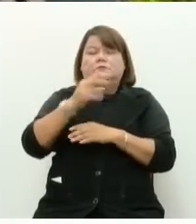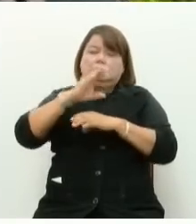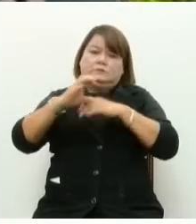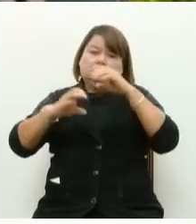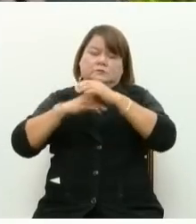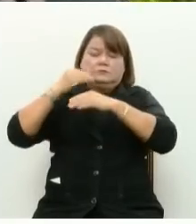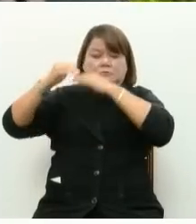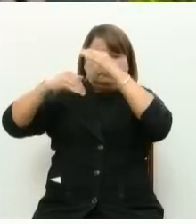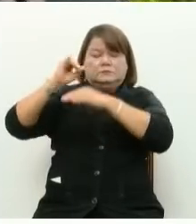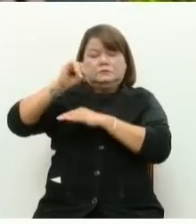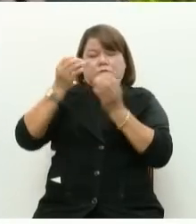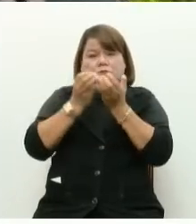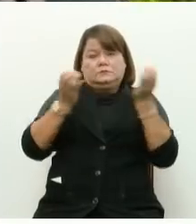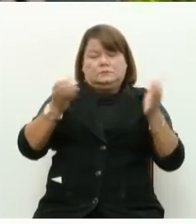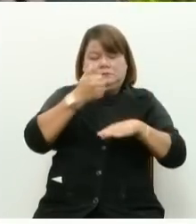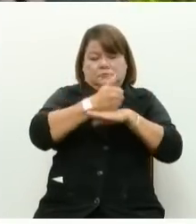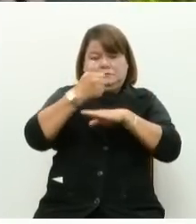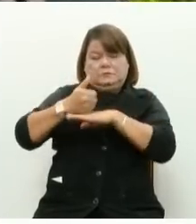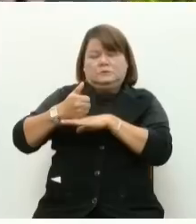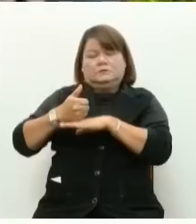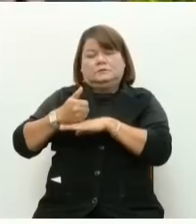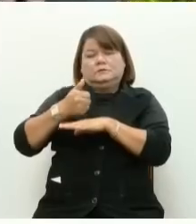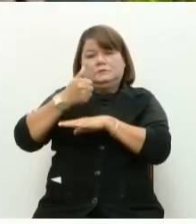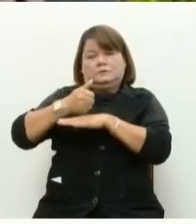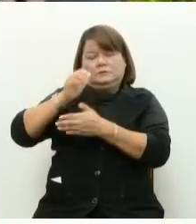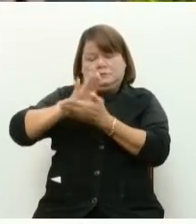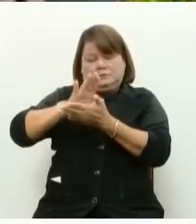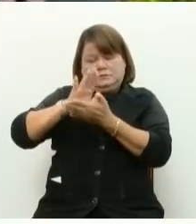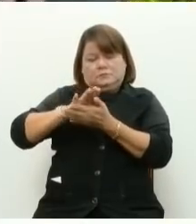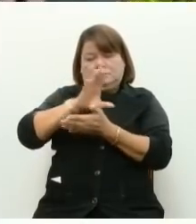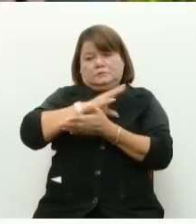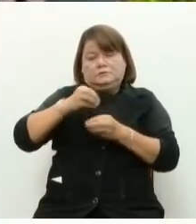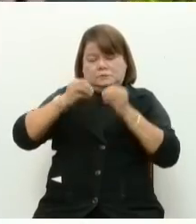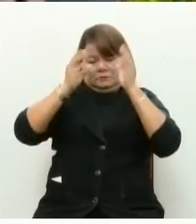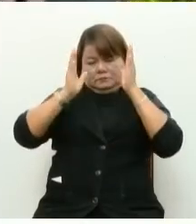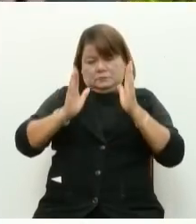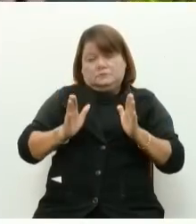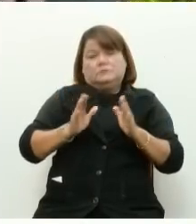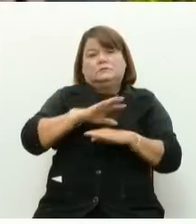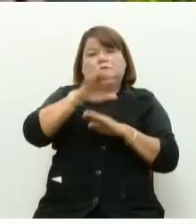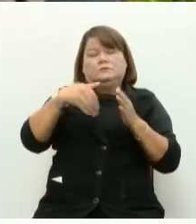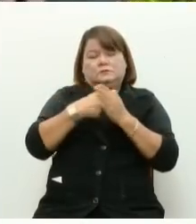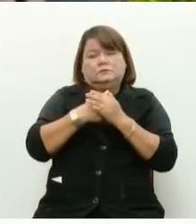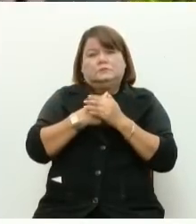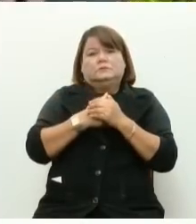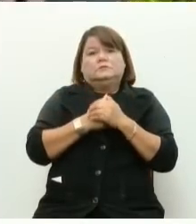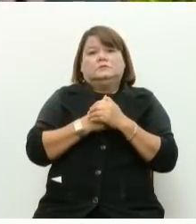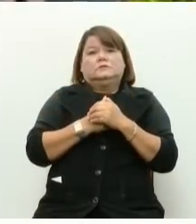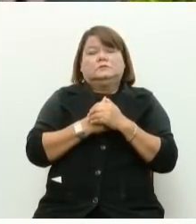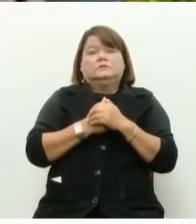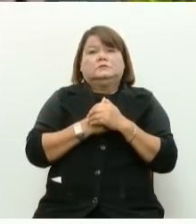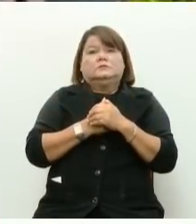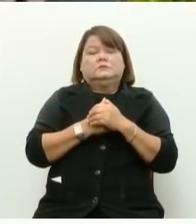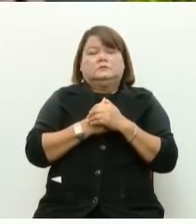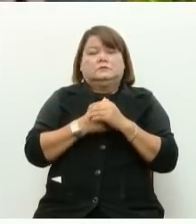การพัฒนาจริยธรรมผู้บริหารการศึกษาผู้บริหารสถานศึกษาและบุคลากรของสำนักงานเขตพื้นที่การศึกษามัธยมศึกษาอุ